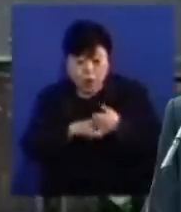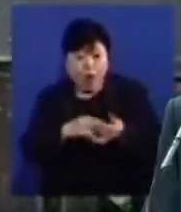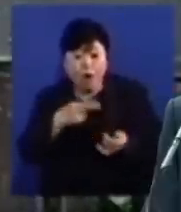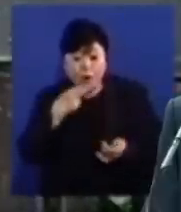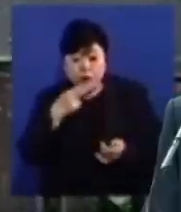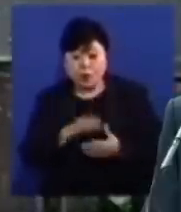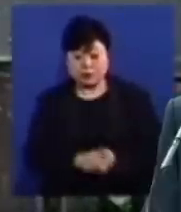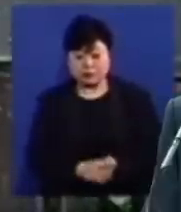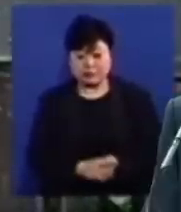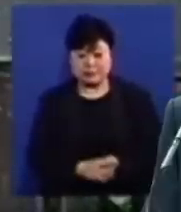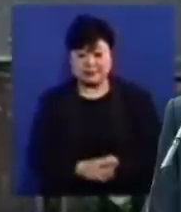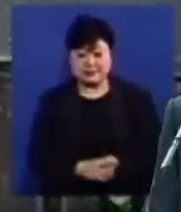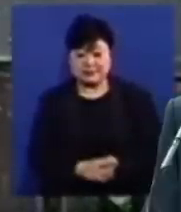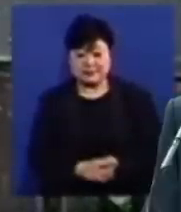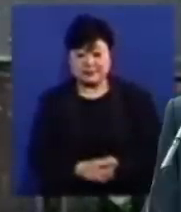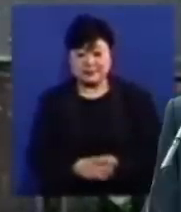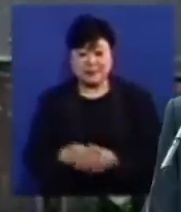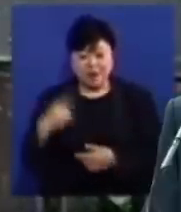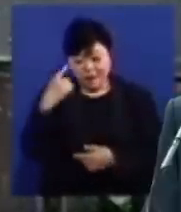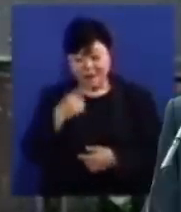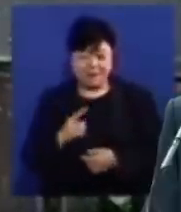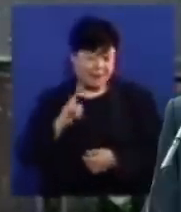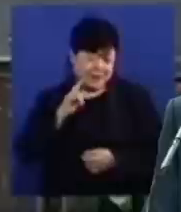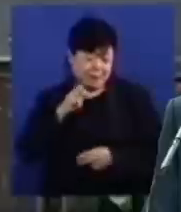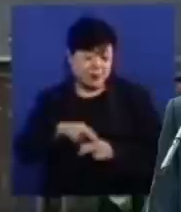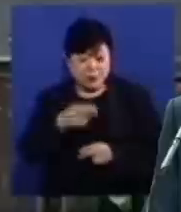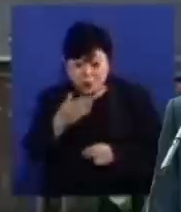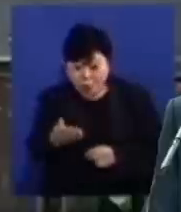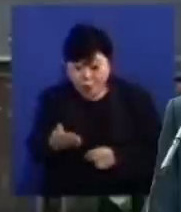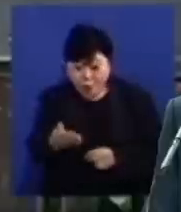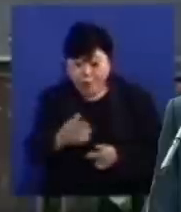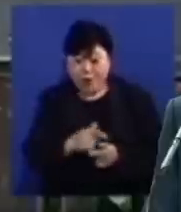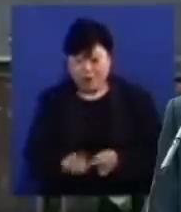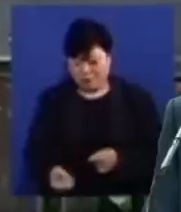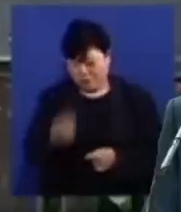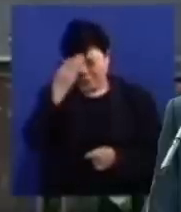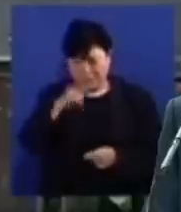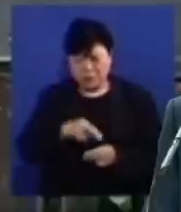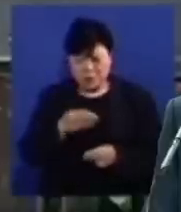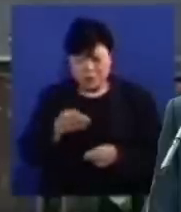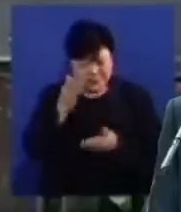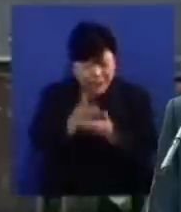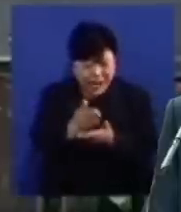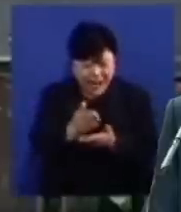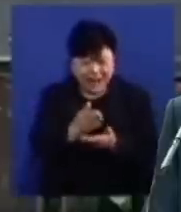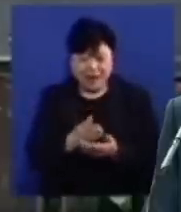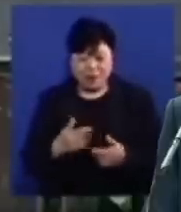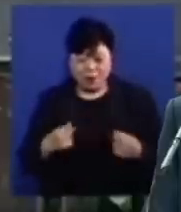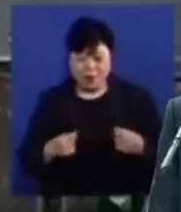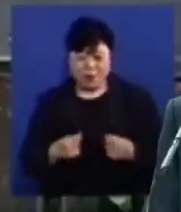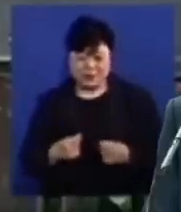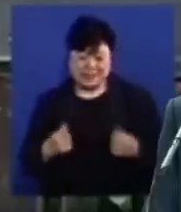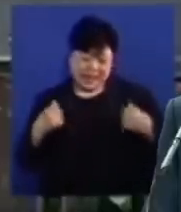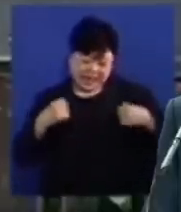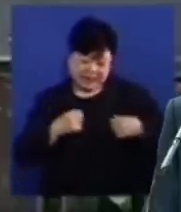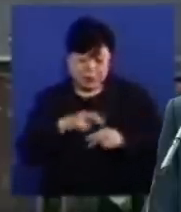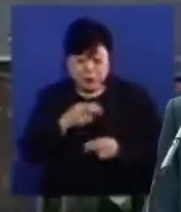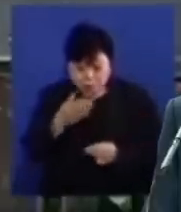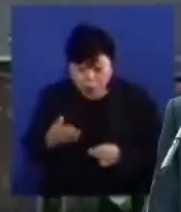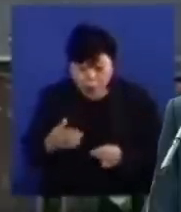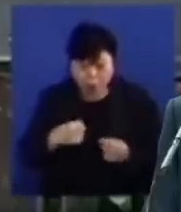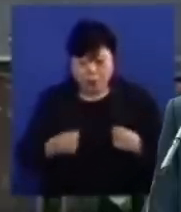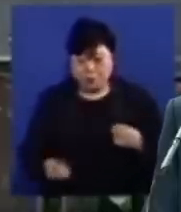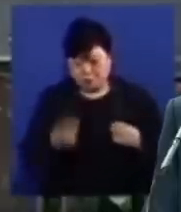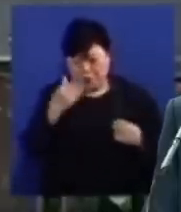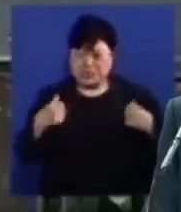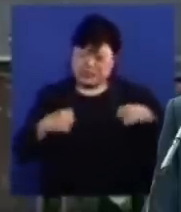주는데 조건이 있습니까? 너 인물 잘났으니까 선물 준다. 인물 못났으니까 선물 받지 마라. 너 옷 잘 입었으니까 선물 받아라. 옷